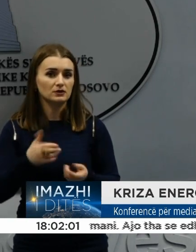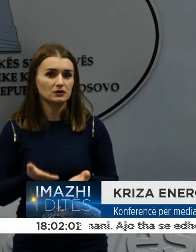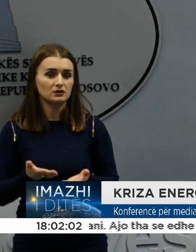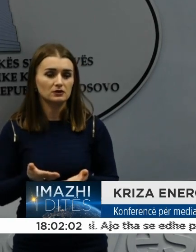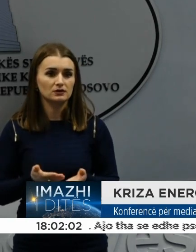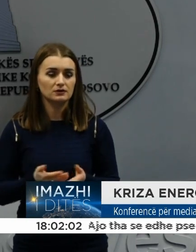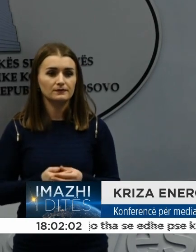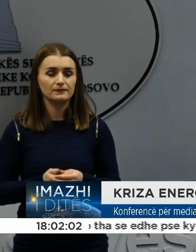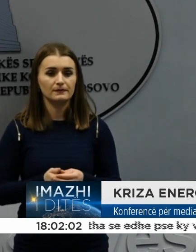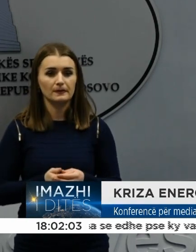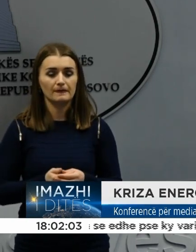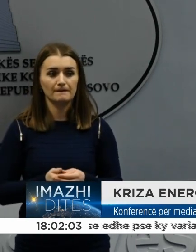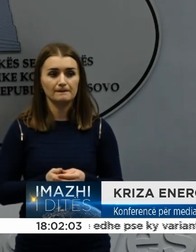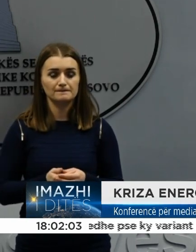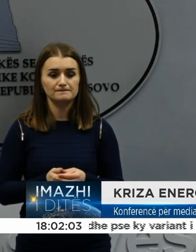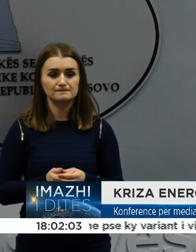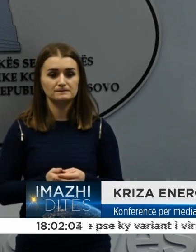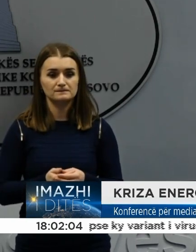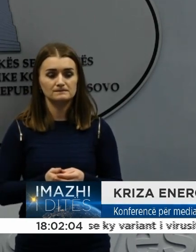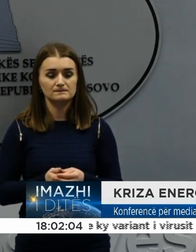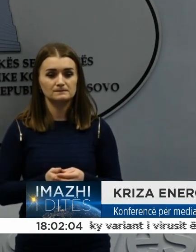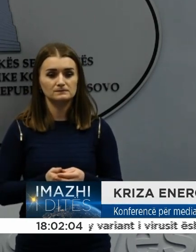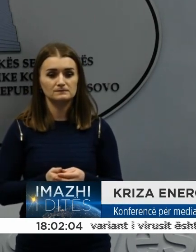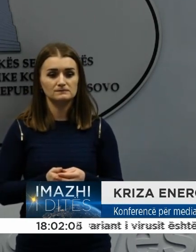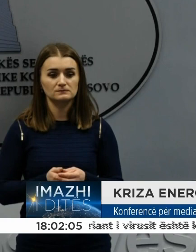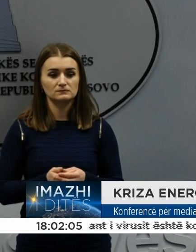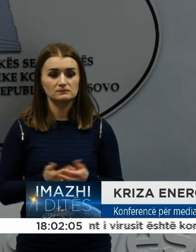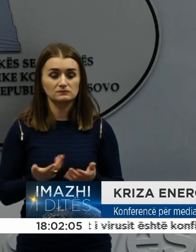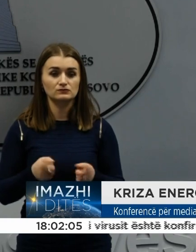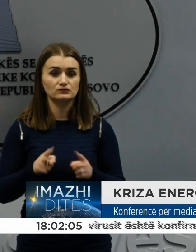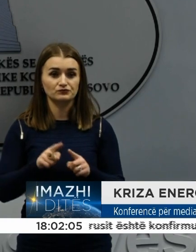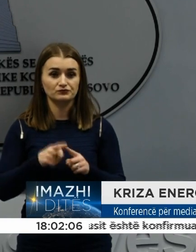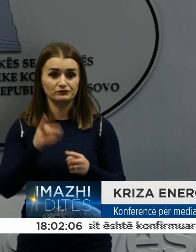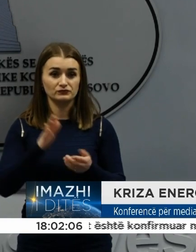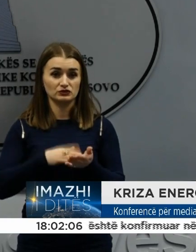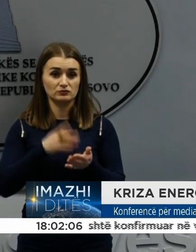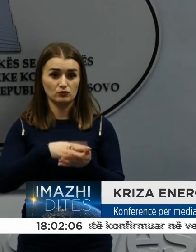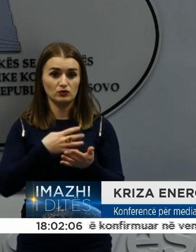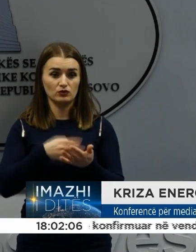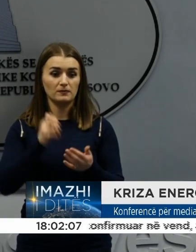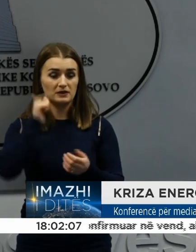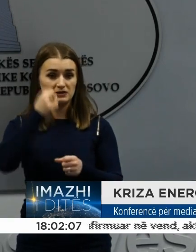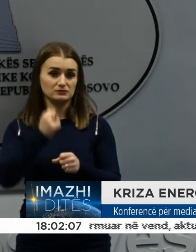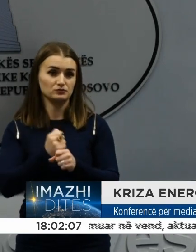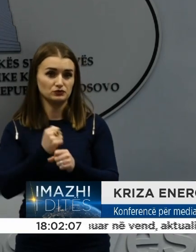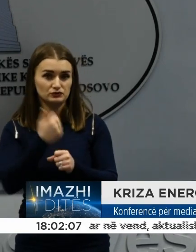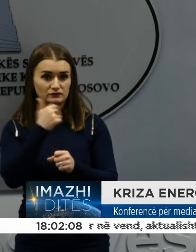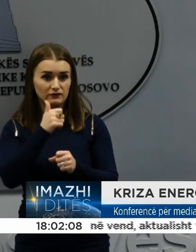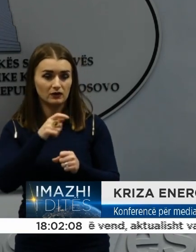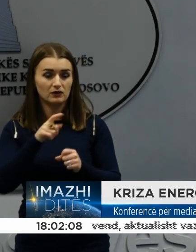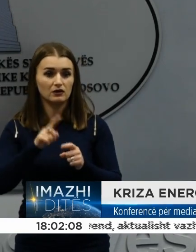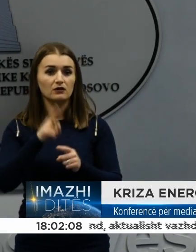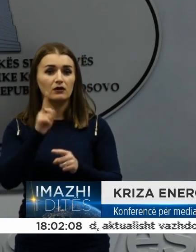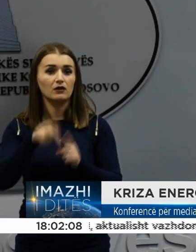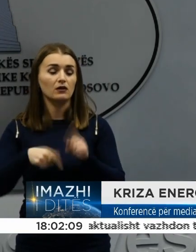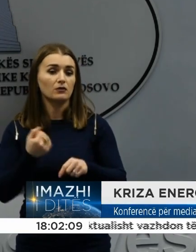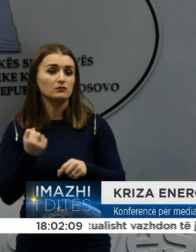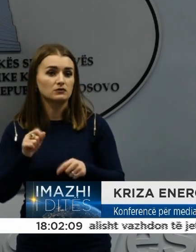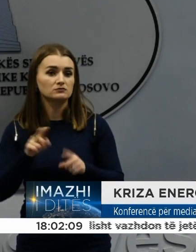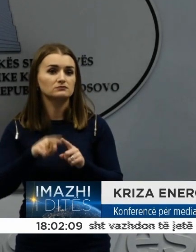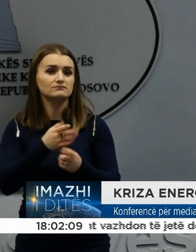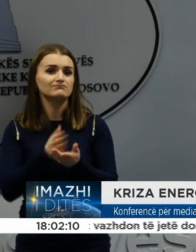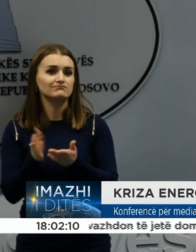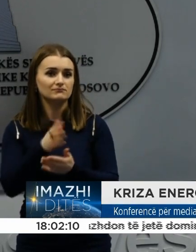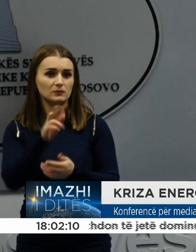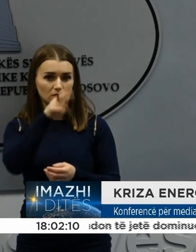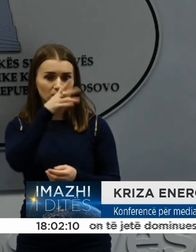deklaru programin për ditën e nesërme dhe nuk e kanë plotësu, ata janë kanë shkaktuar të devijime. Dhe koste është aje cili në